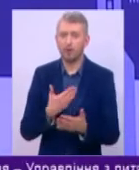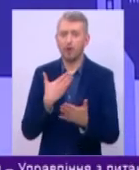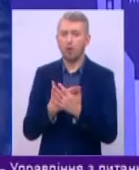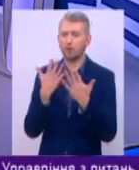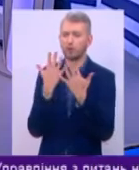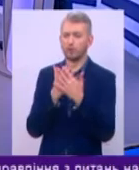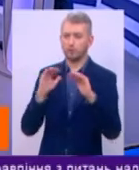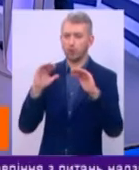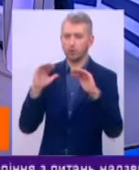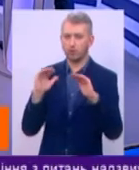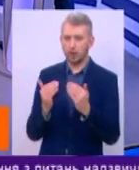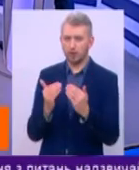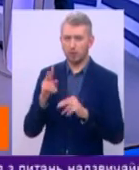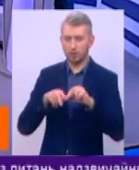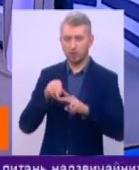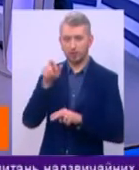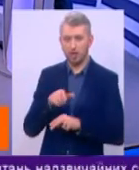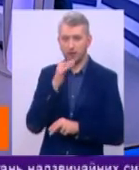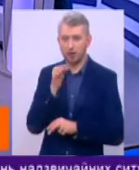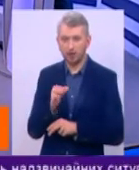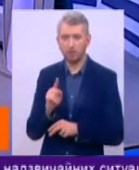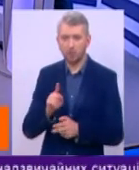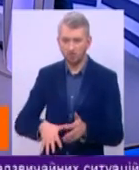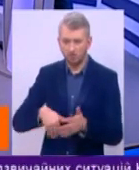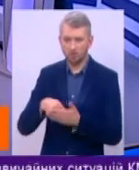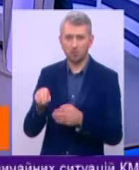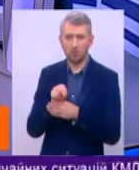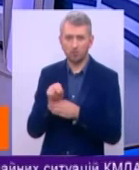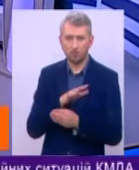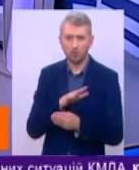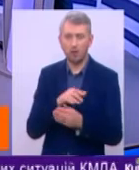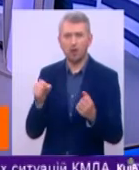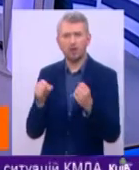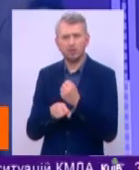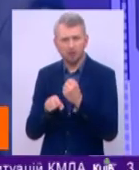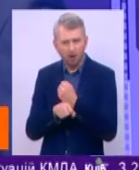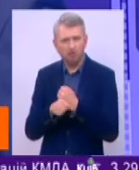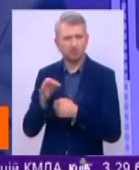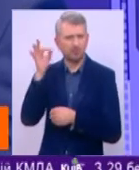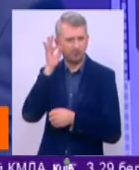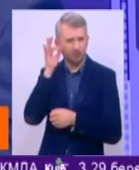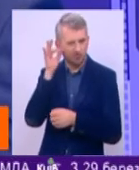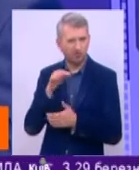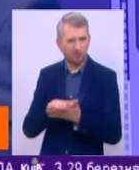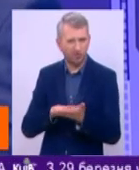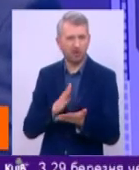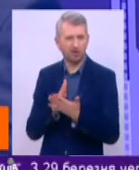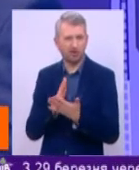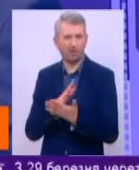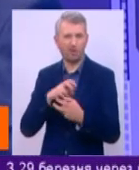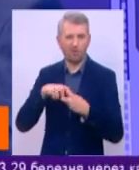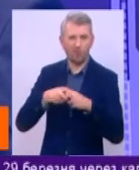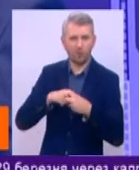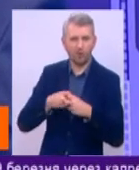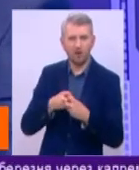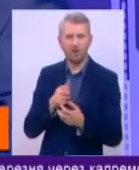сюжеті будівельник сказав, що власним коштом лікувався. Так, травма про себе нагадує. І теж згадували про те, що